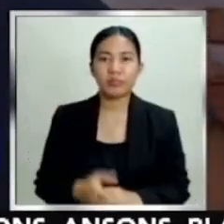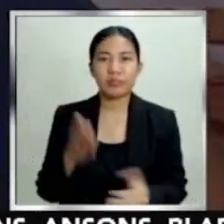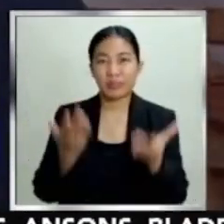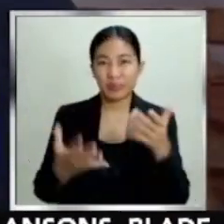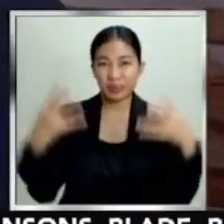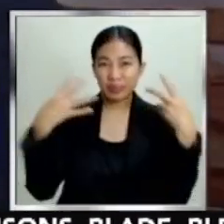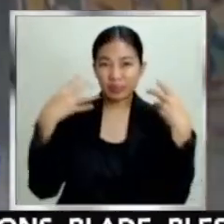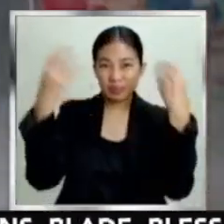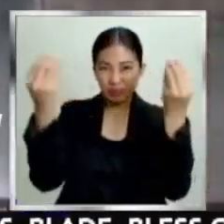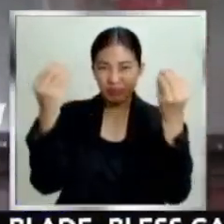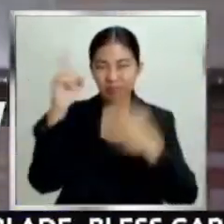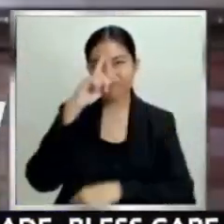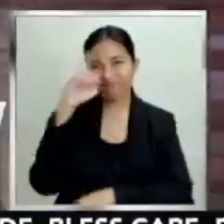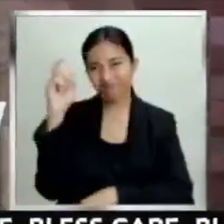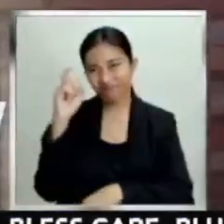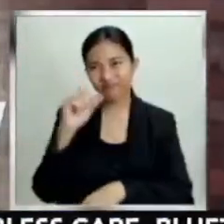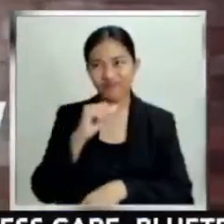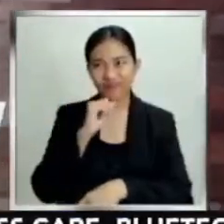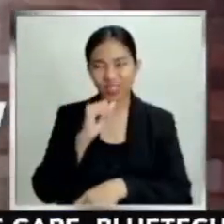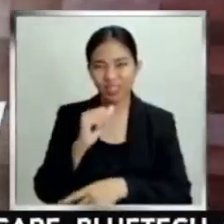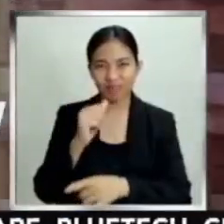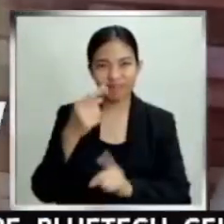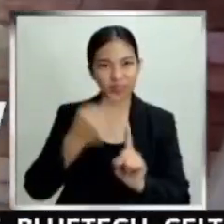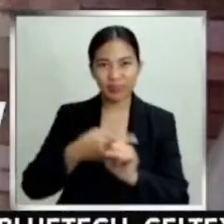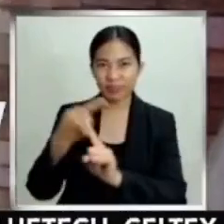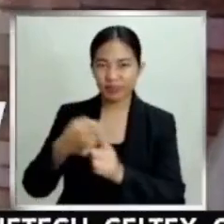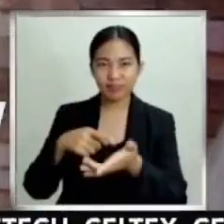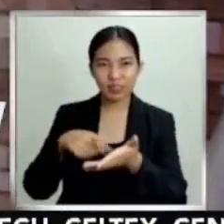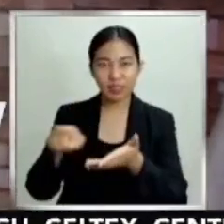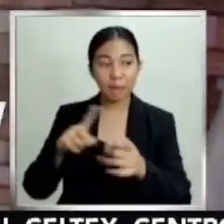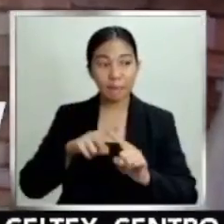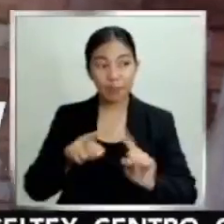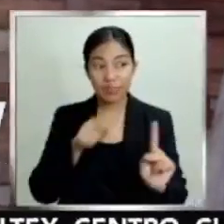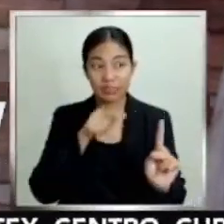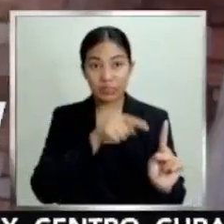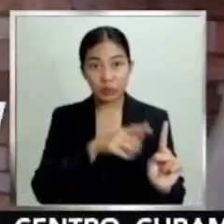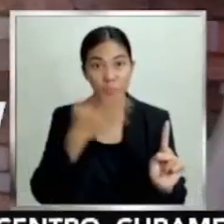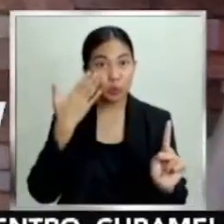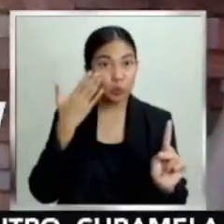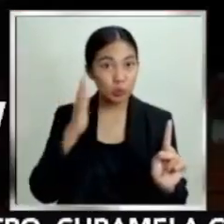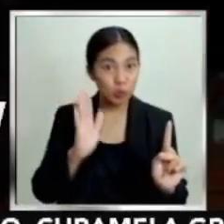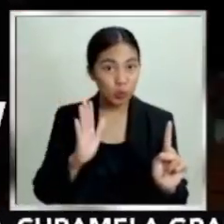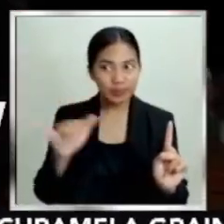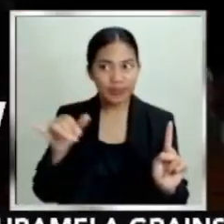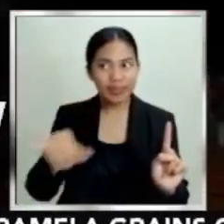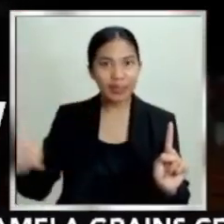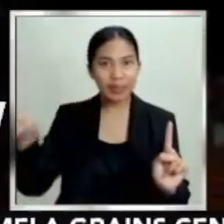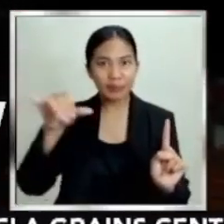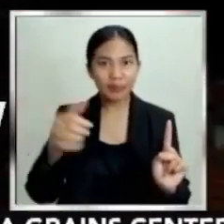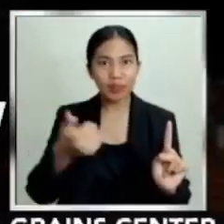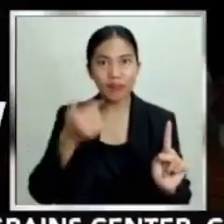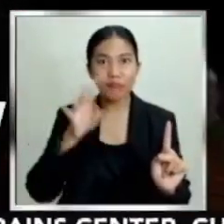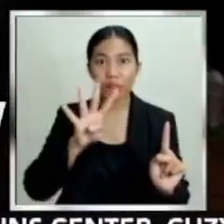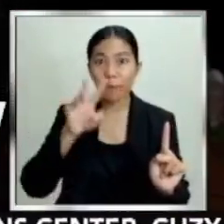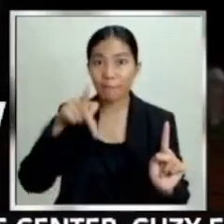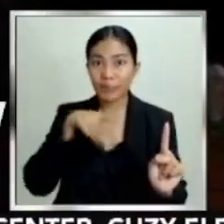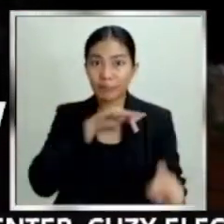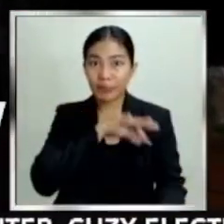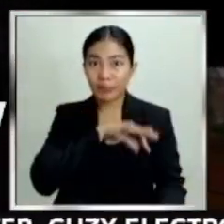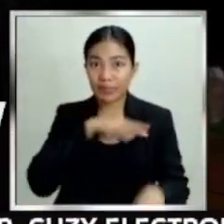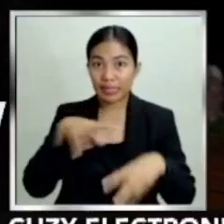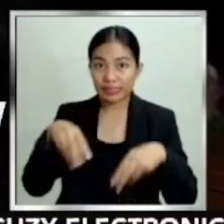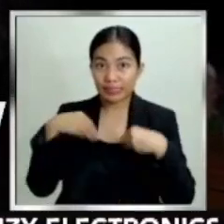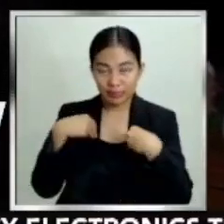ng bayad. Ang hindi alam ni Nanay Daisy, gaya ng marami pang katulad niyang 4-piece beneficiary, may Electricity Lifeline Rate Program